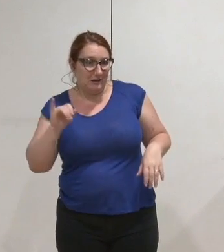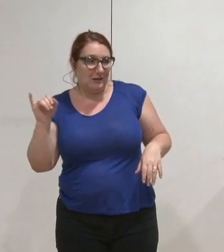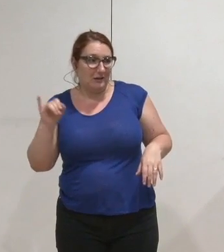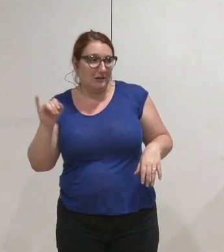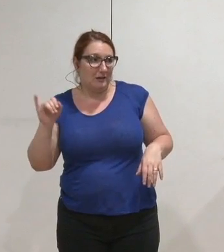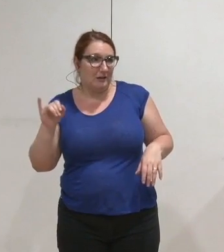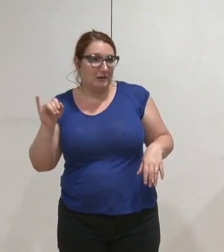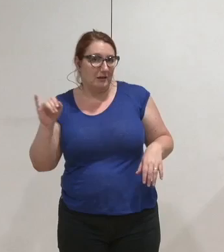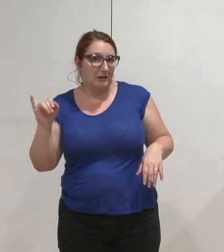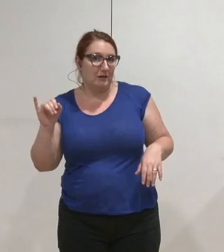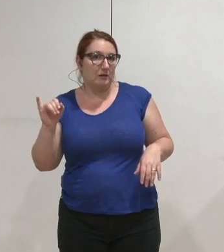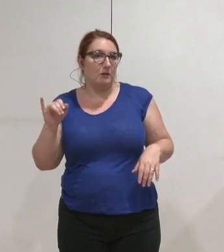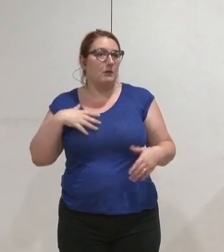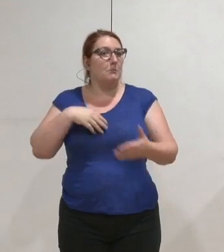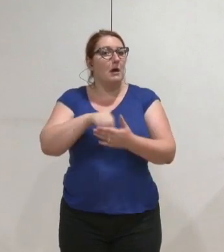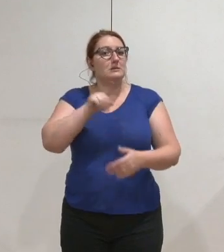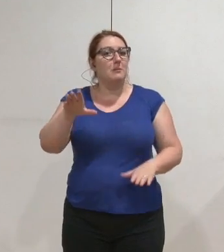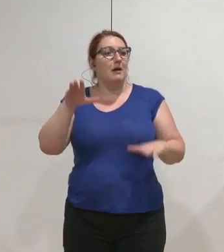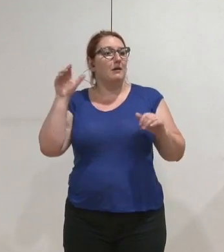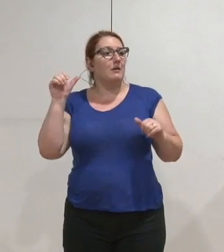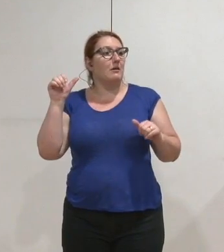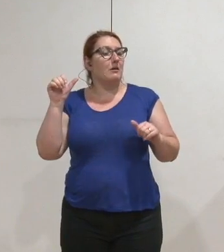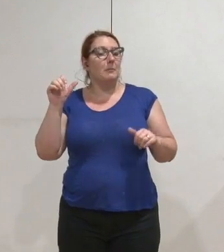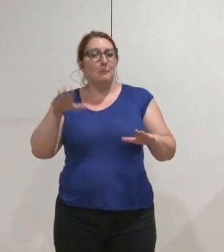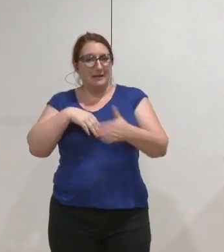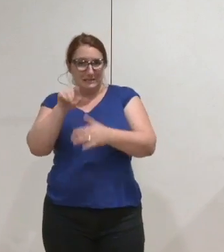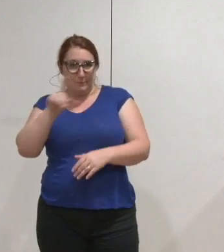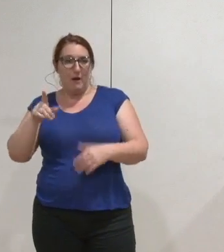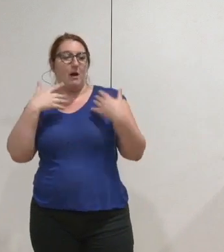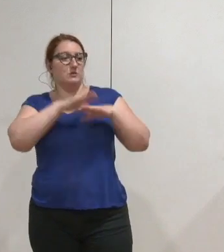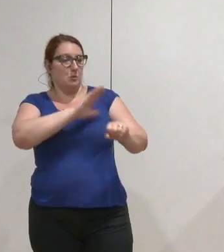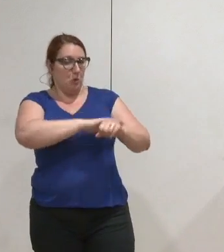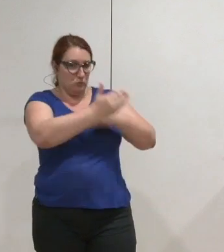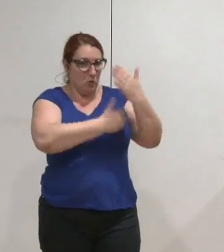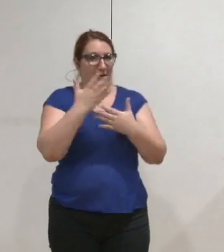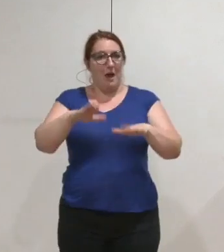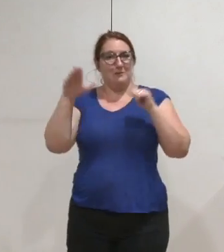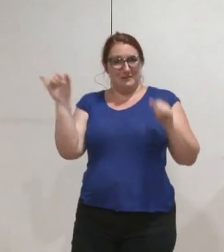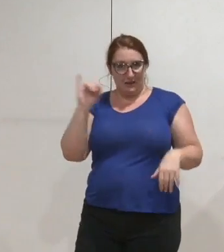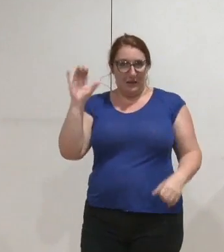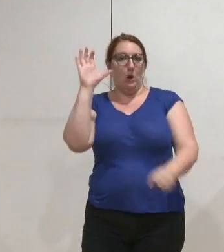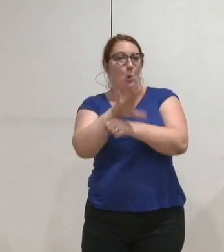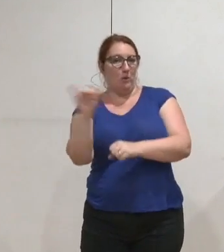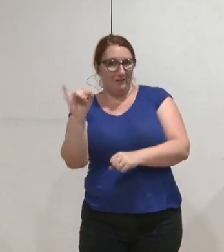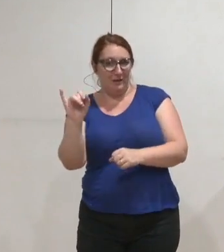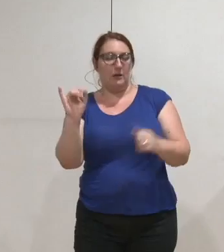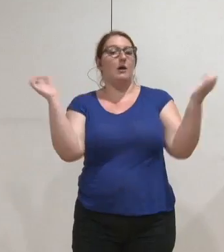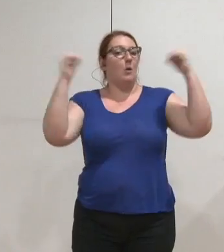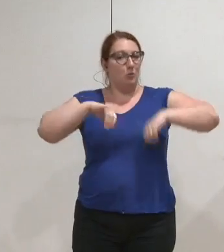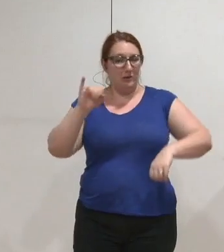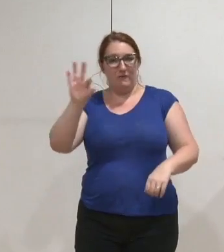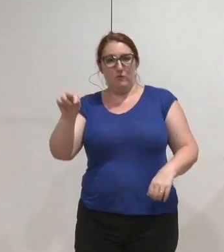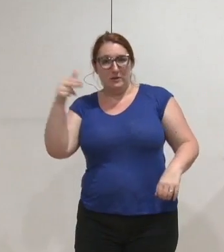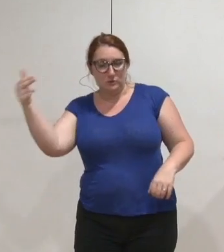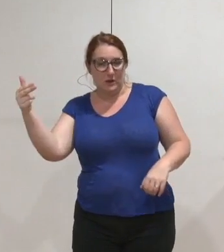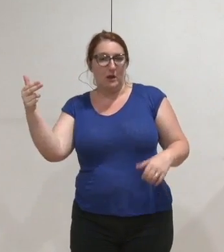s'abstient ne prend pas part au vote rassemblement de gauche et de progrès qui s'abstient qui vote contre qui vote pour Front